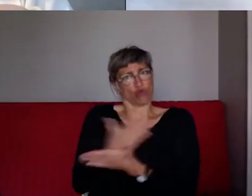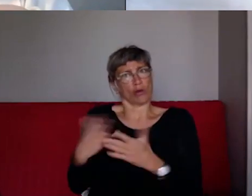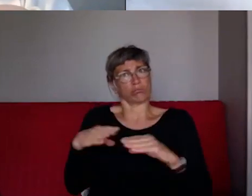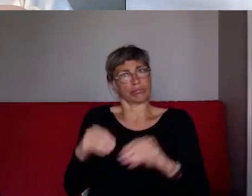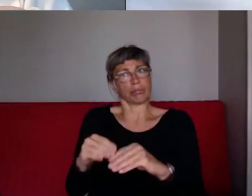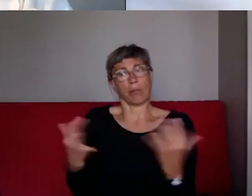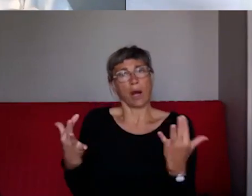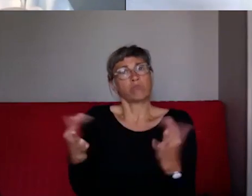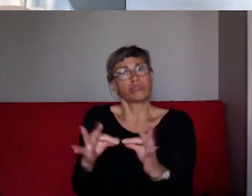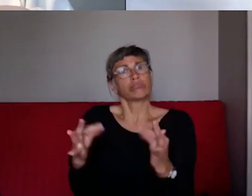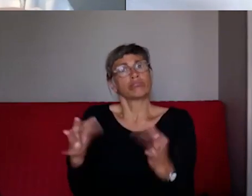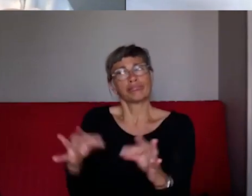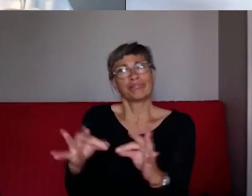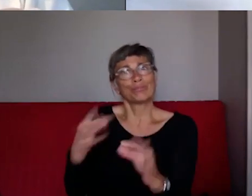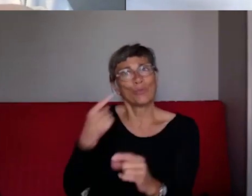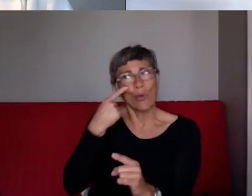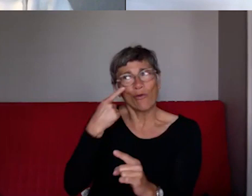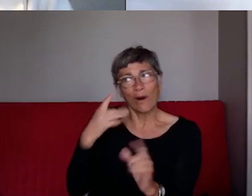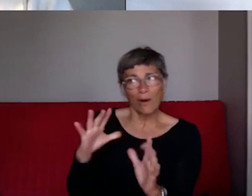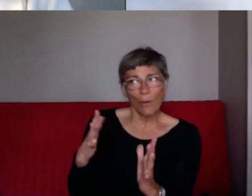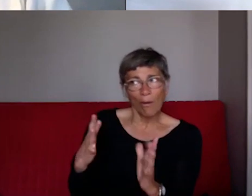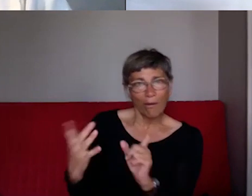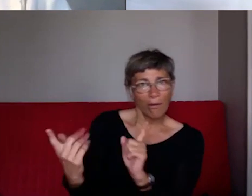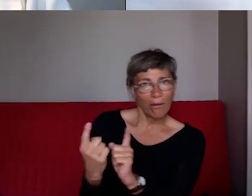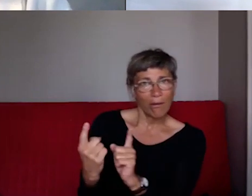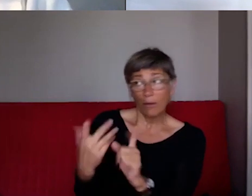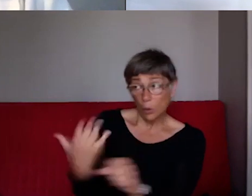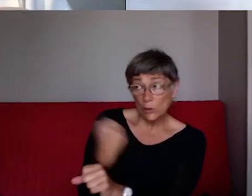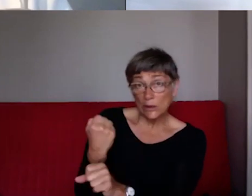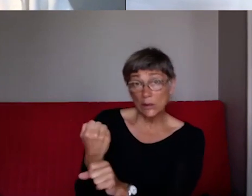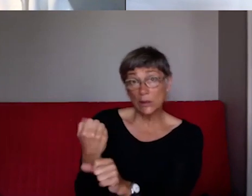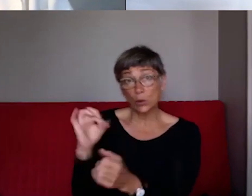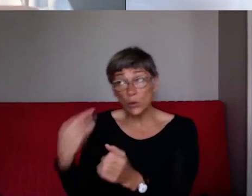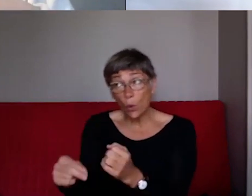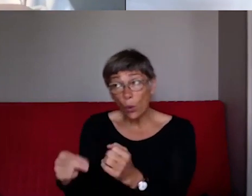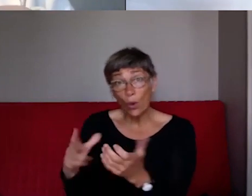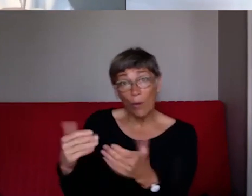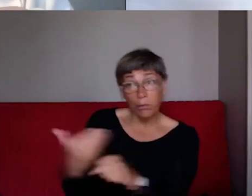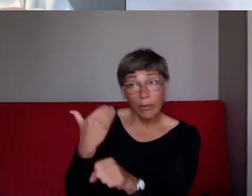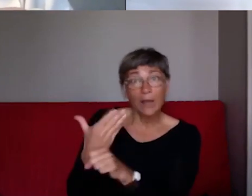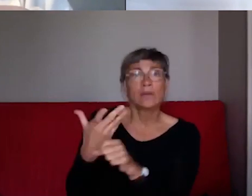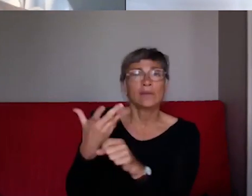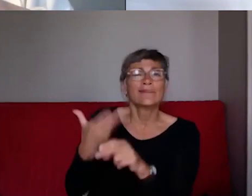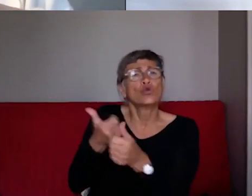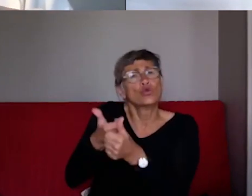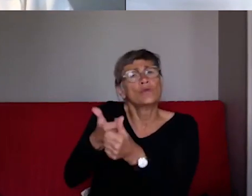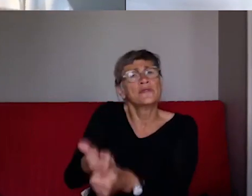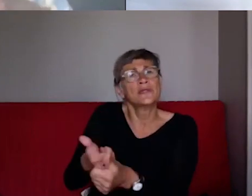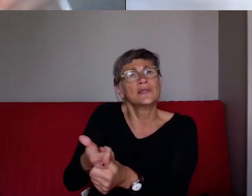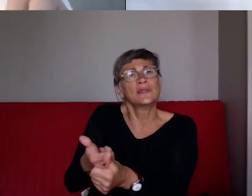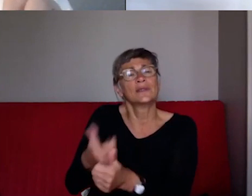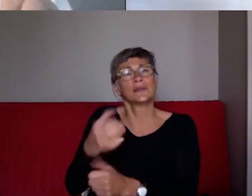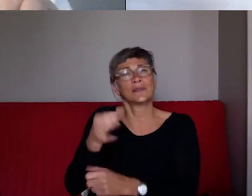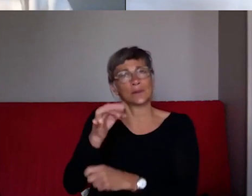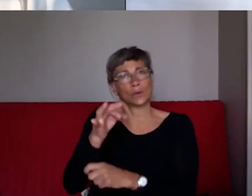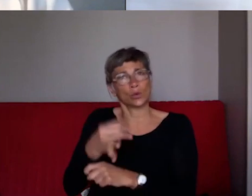avec le bénéficiaire comment, s'il a réussi, s'il n'a pas réussi. Voilà, donc il y a un petit suivi. Effectivement, on ne refait